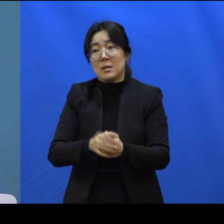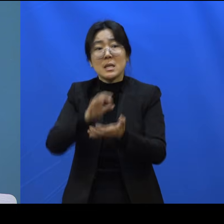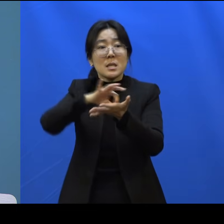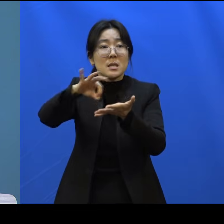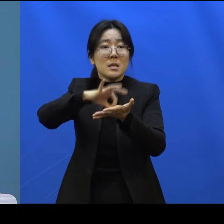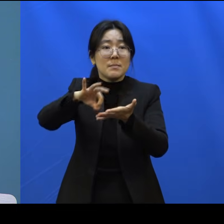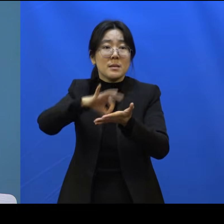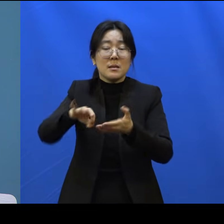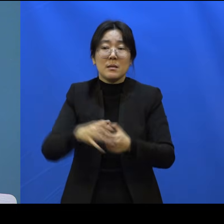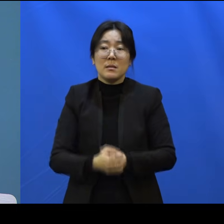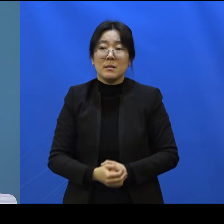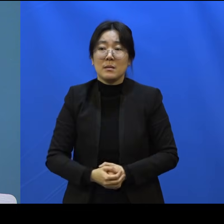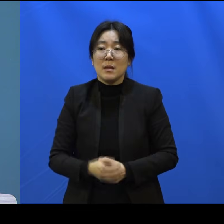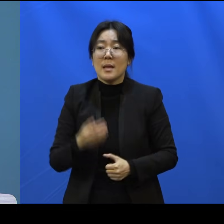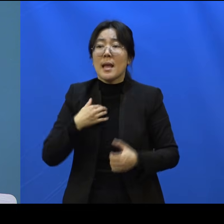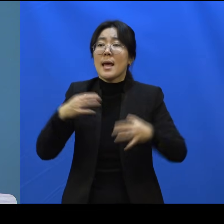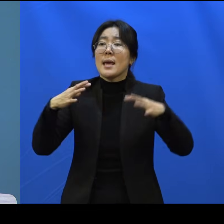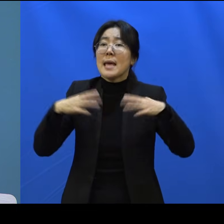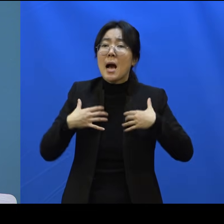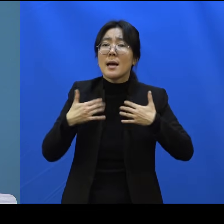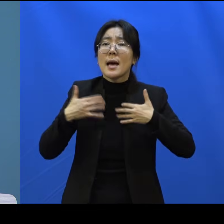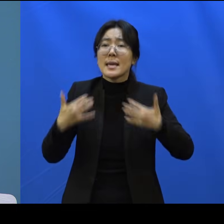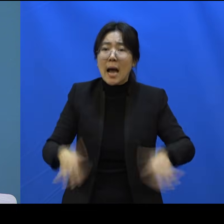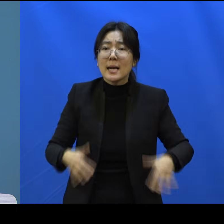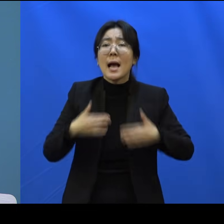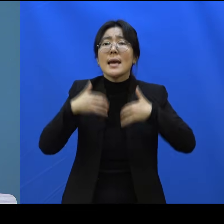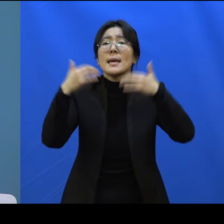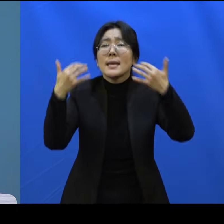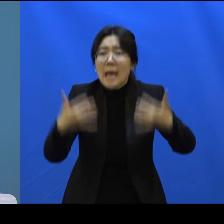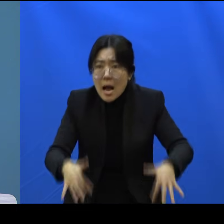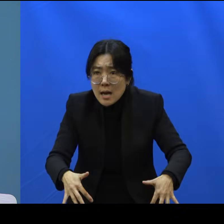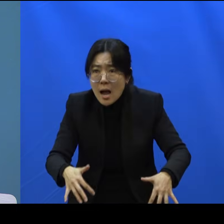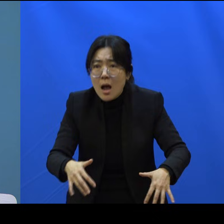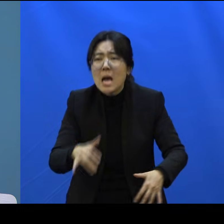내 약함의 능력이 머물러 있는 건 불가능한 거죠.